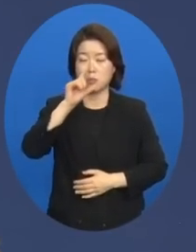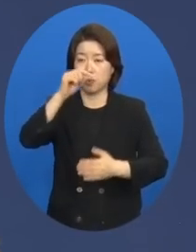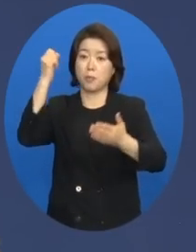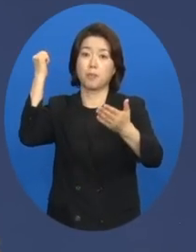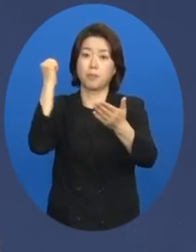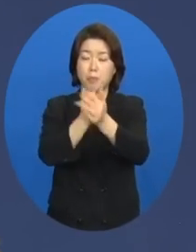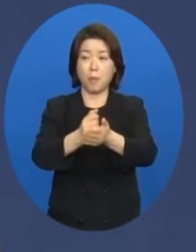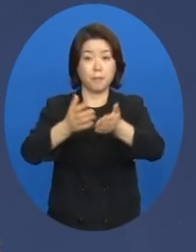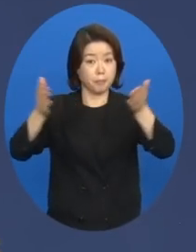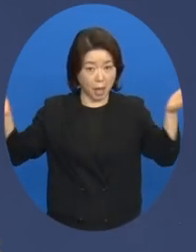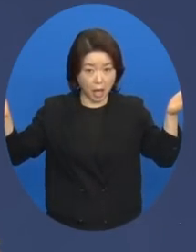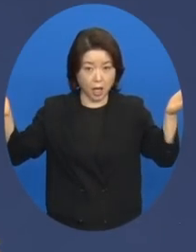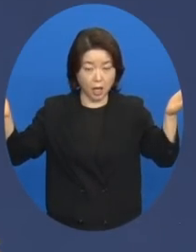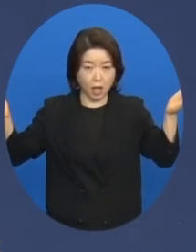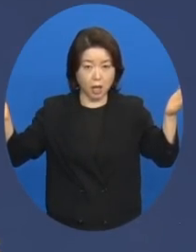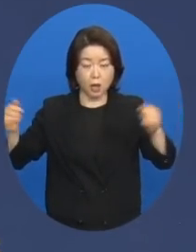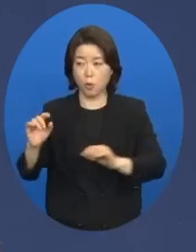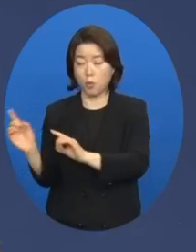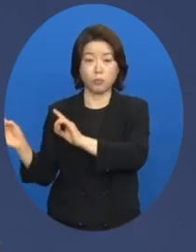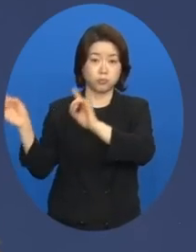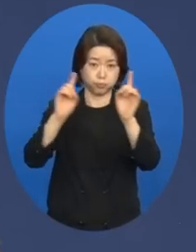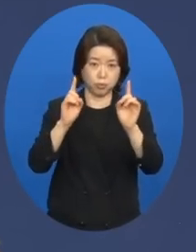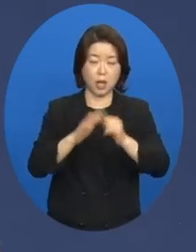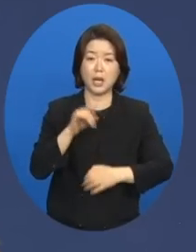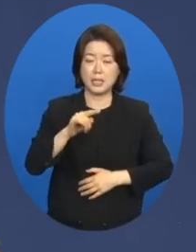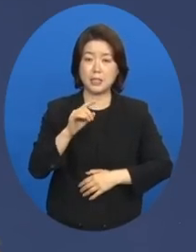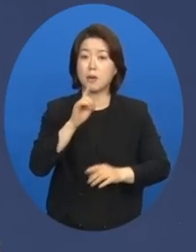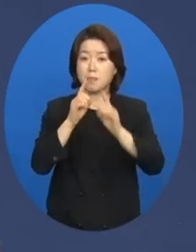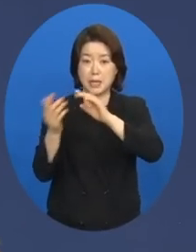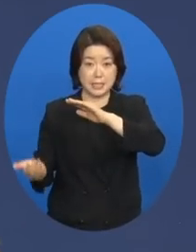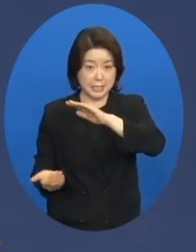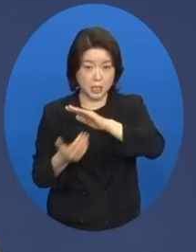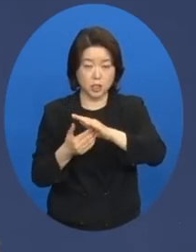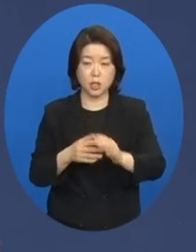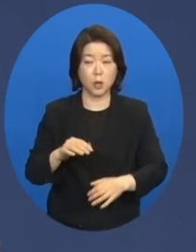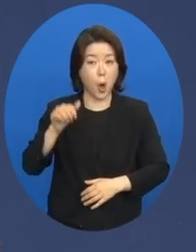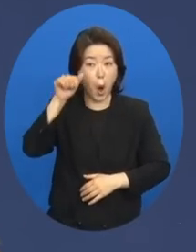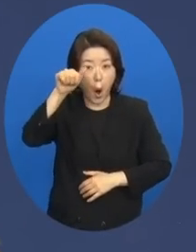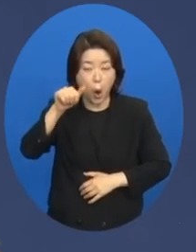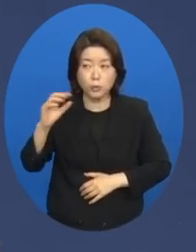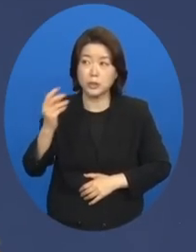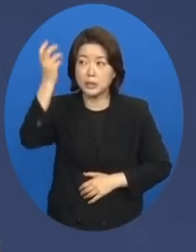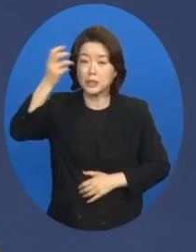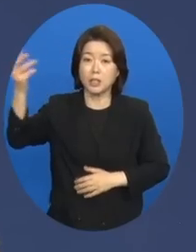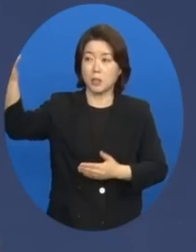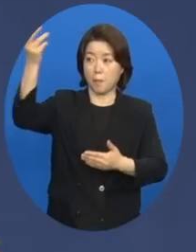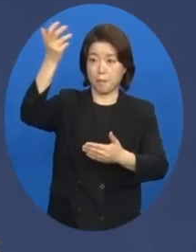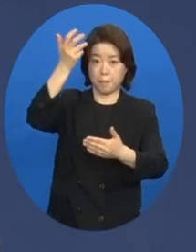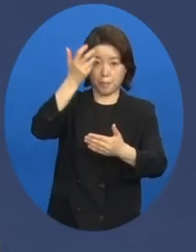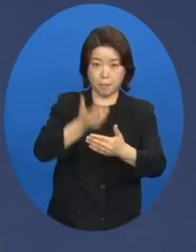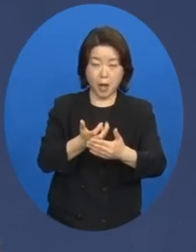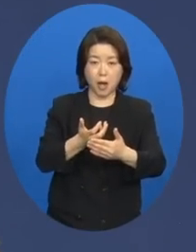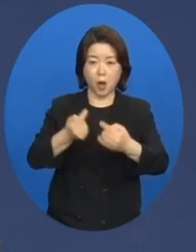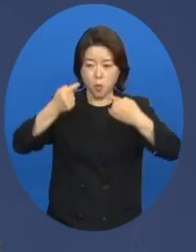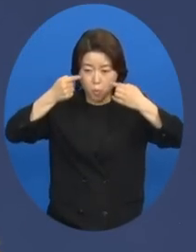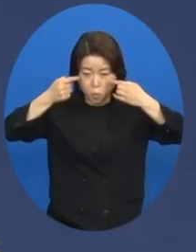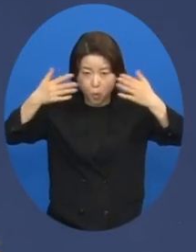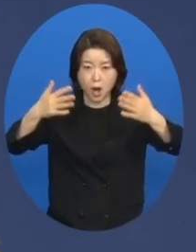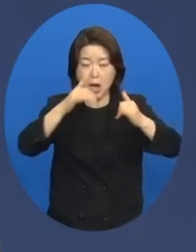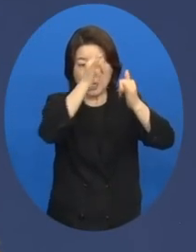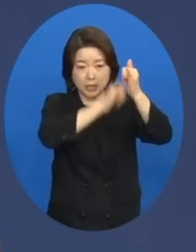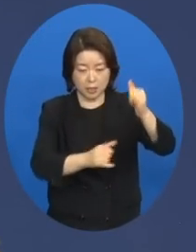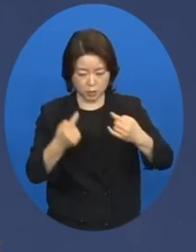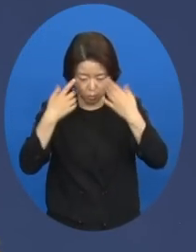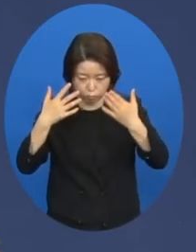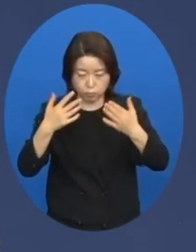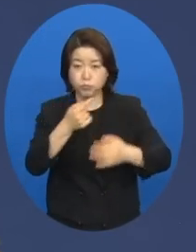박혀 죽으시고 그리고 부활하셔서 이걸 이루신 다음에 오순절 성령이 이제는 확실하게 역사 속에